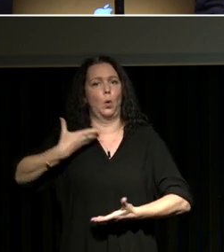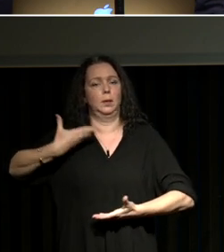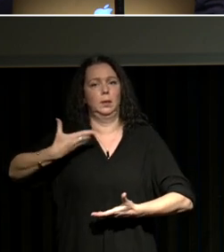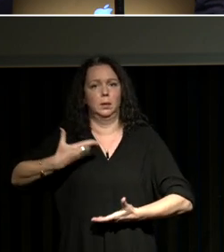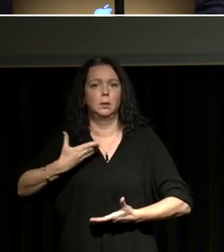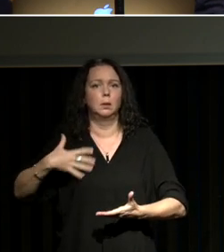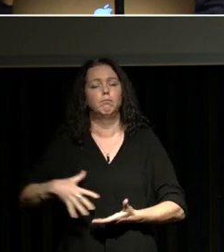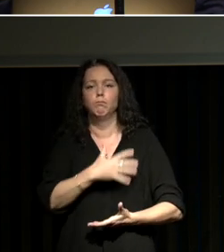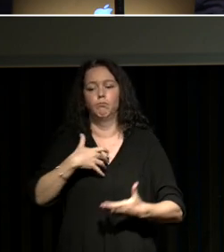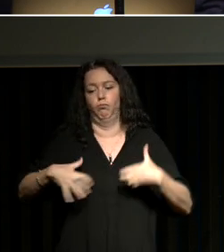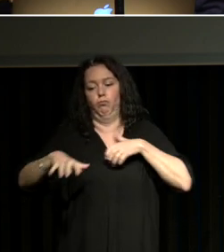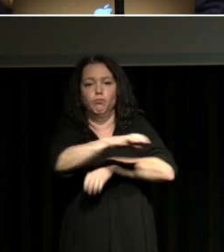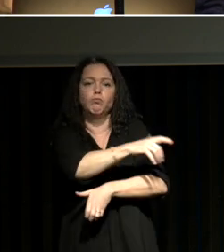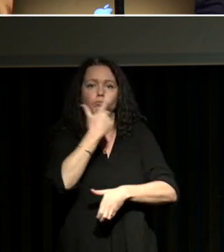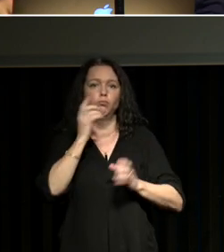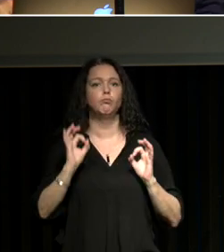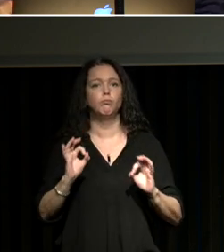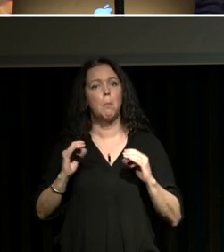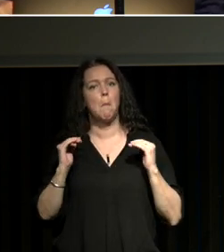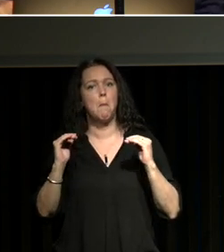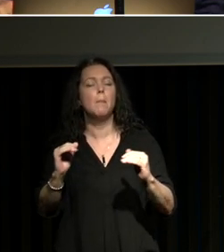restées relativement stables. Et je vais vous expliquer pourquoi.